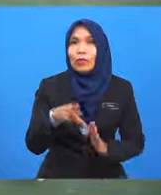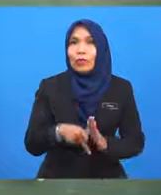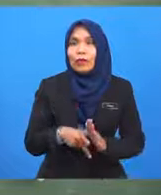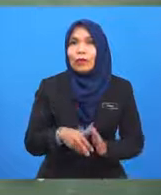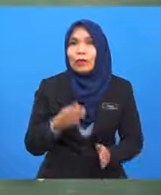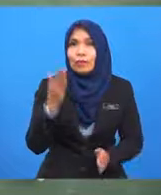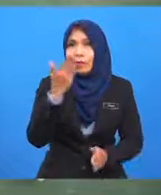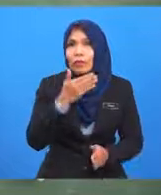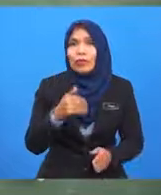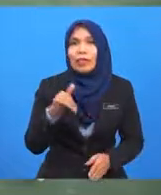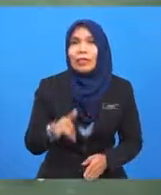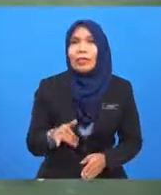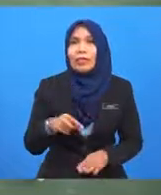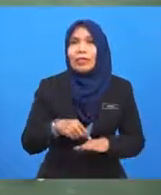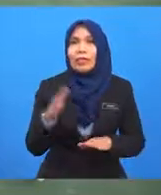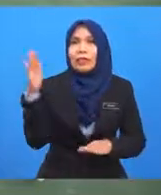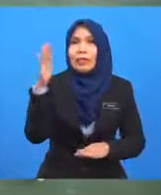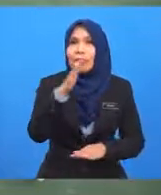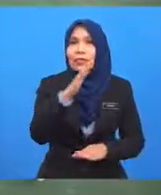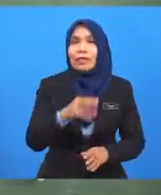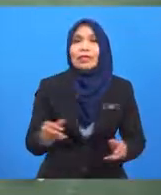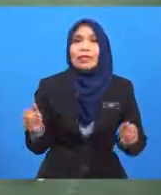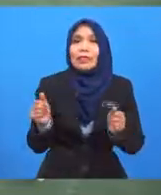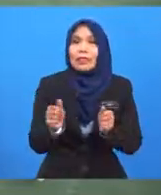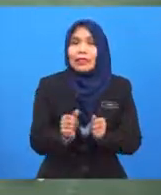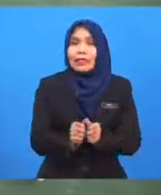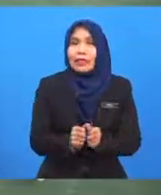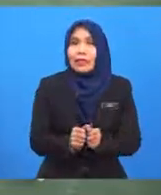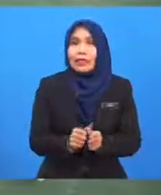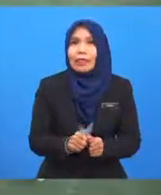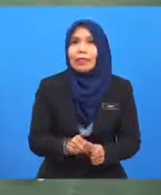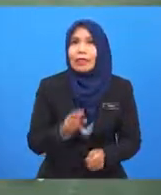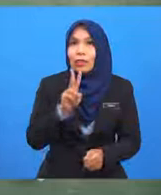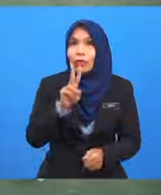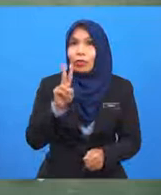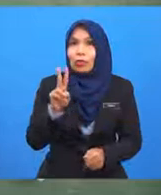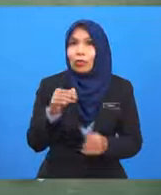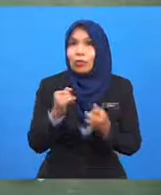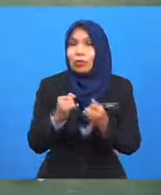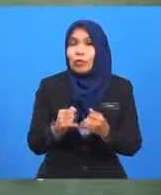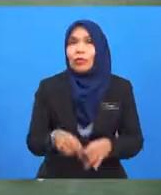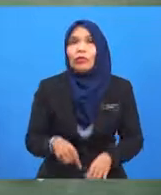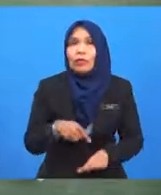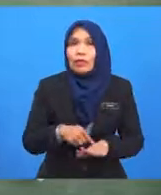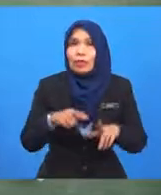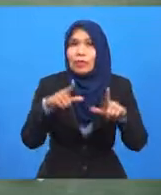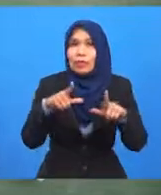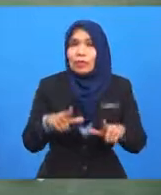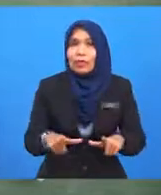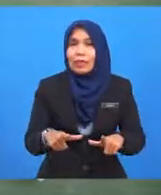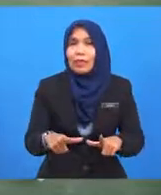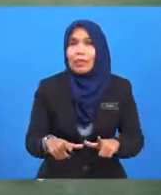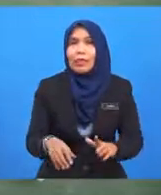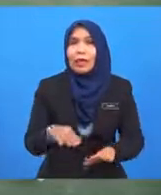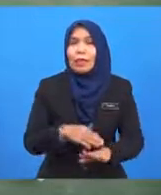yang disendengkan dengan kedua-dua hujungnya diletakkan pada